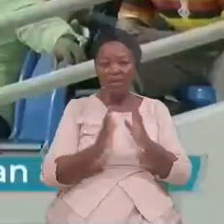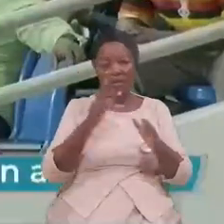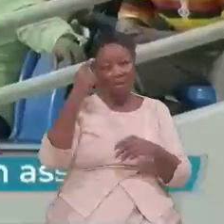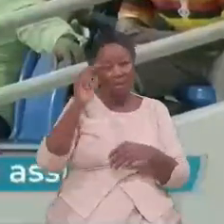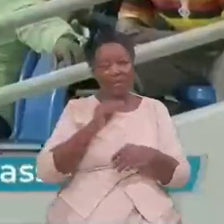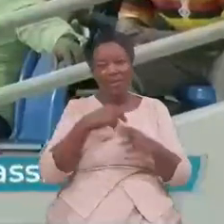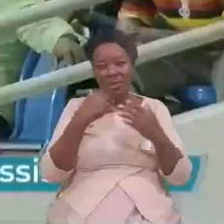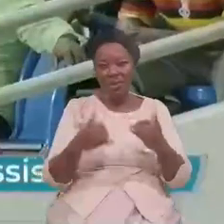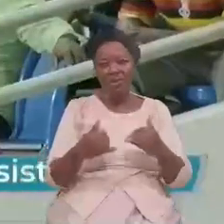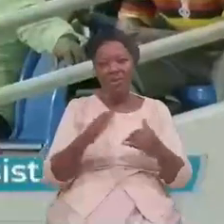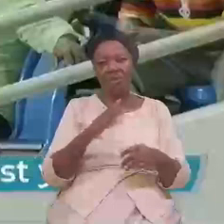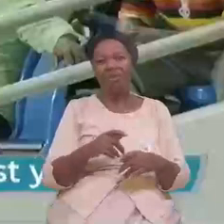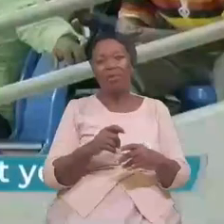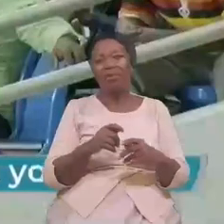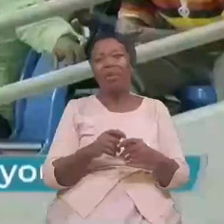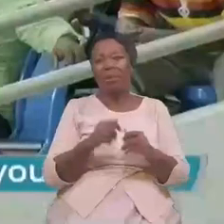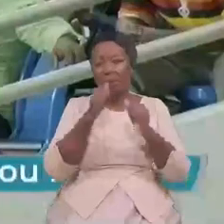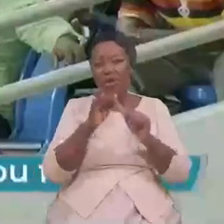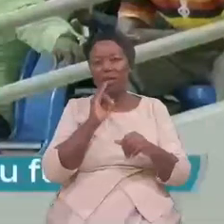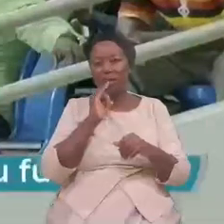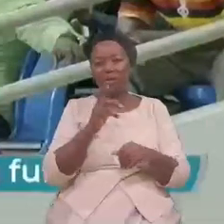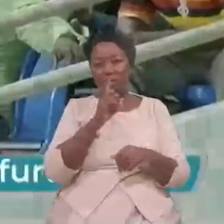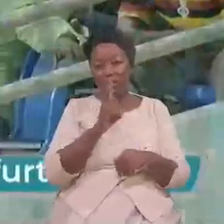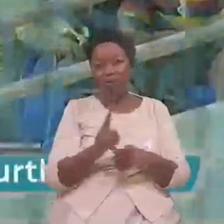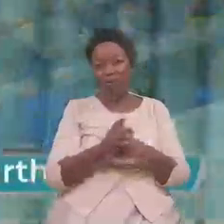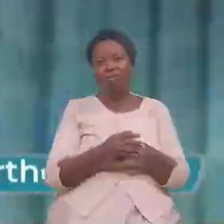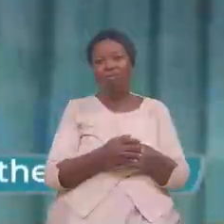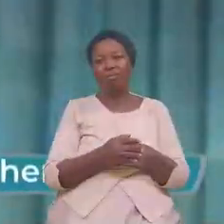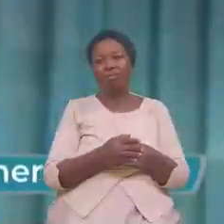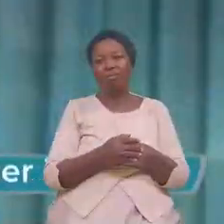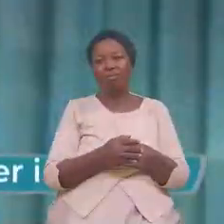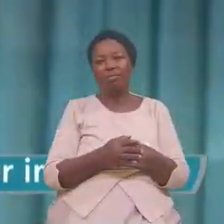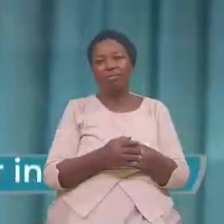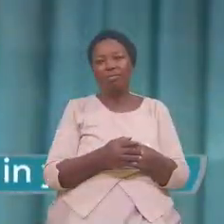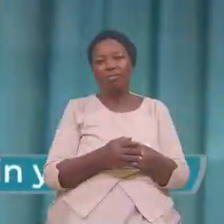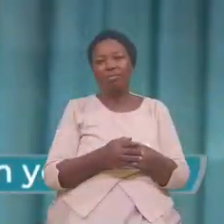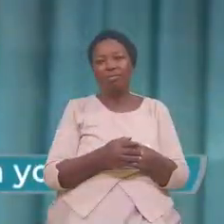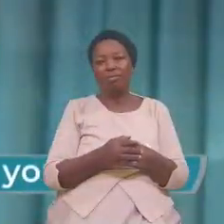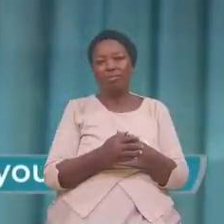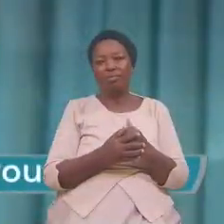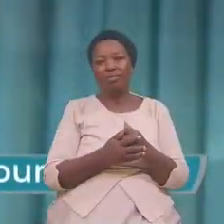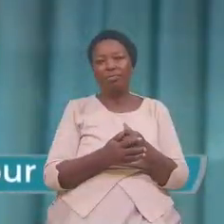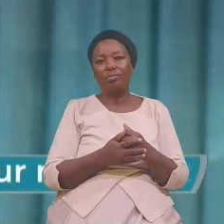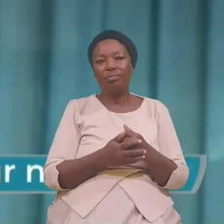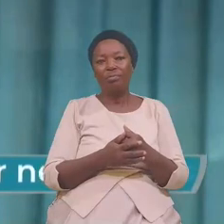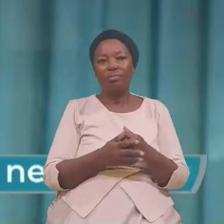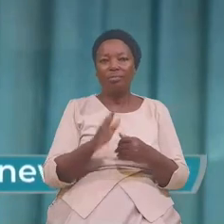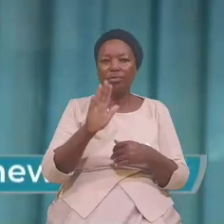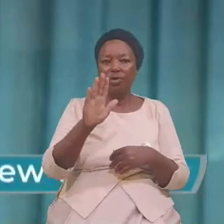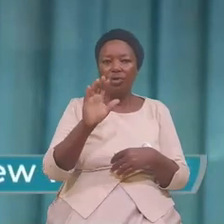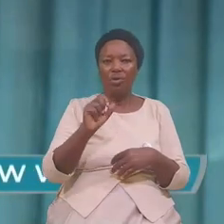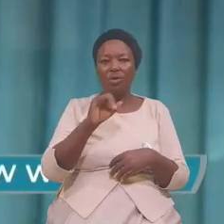Tout est prêt. Ton miracle est garanti. C'est pour toi le miracle ce soir.